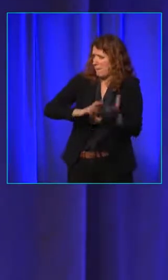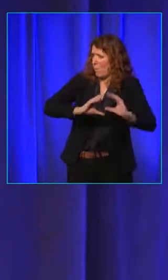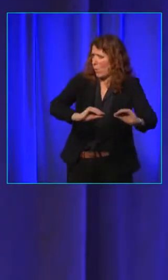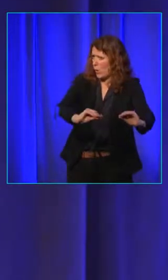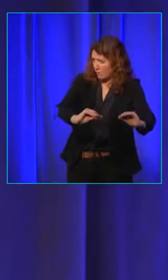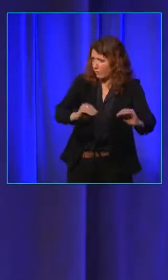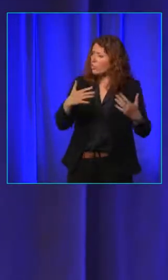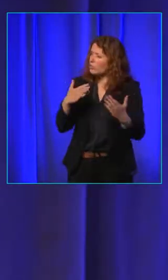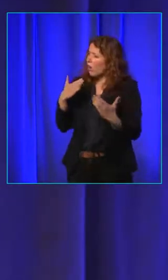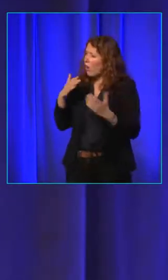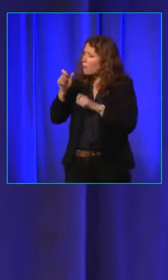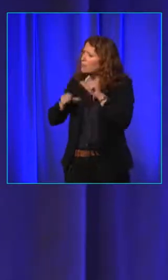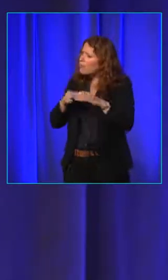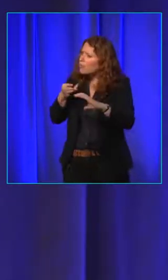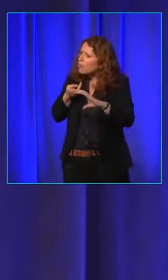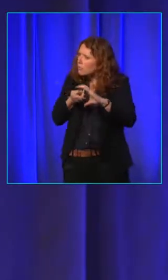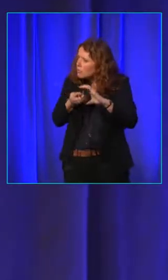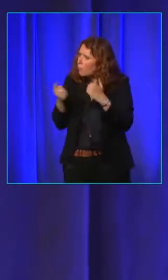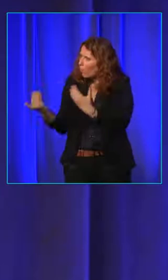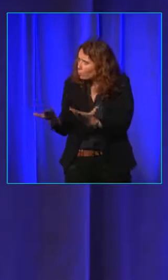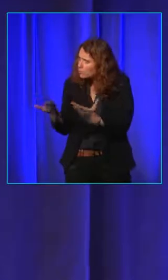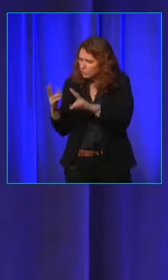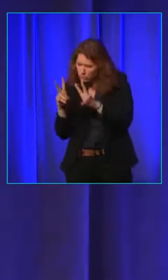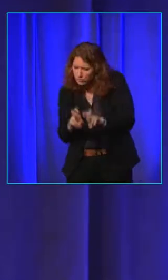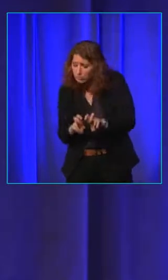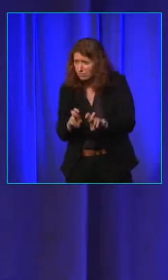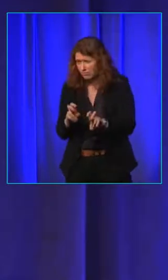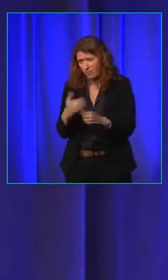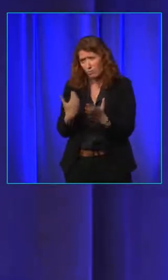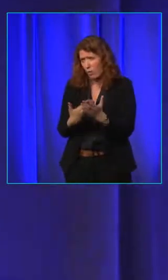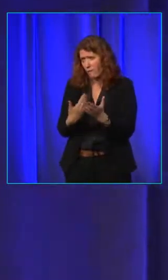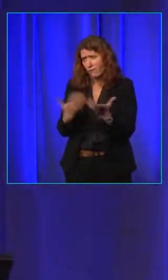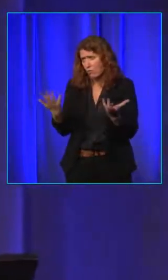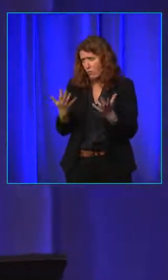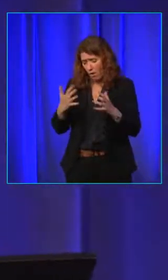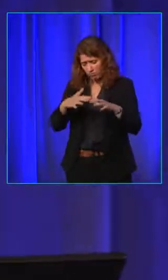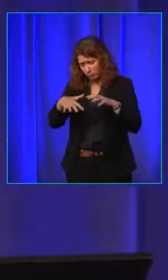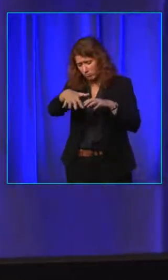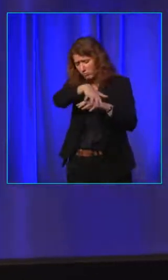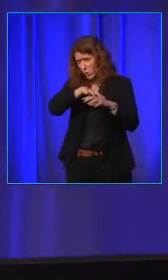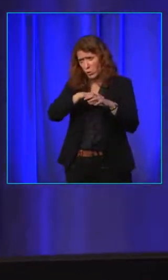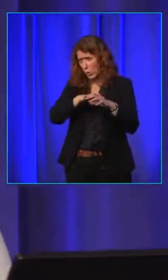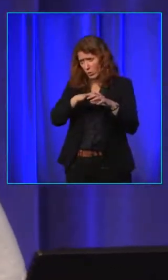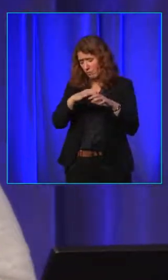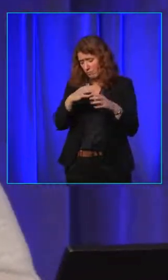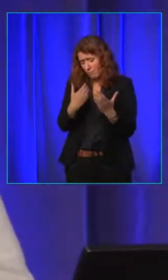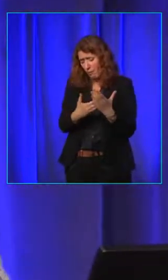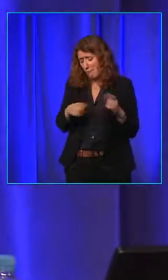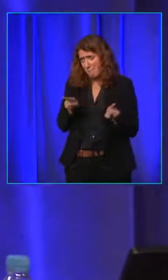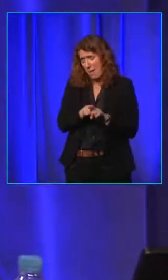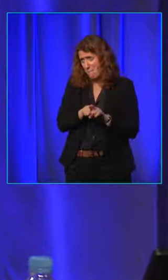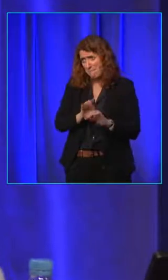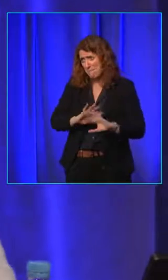mettant les gens dans des IRM, qu'il y a un circuit, que ce sont les zones, les mêmes zones qui sont activées. Notamment,